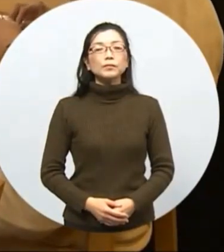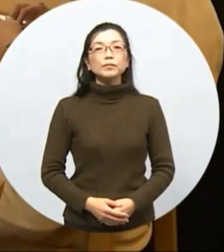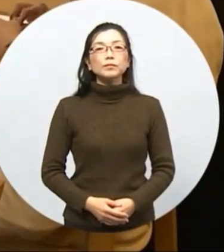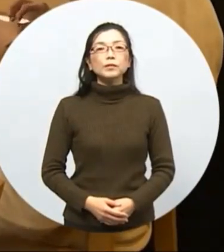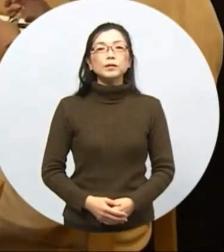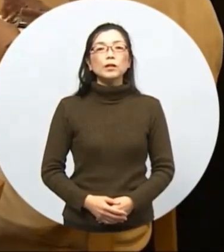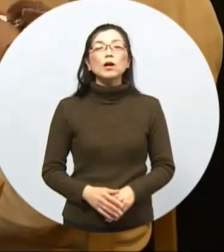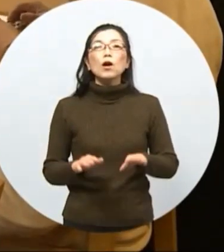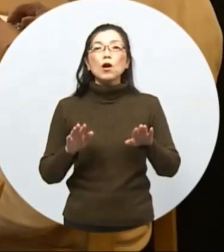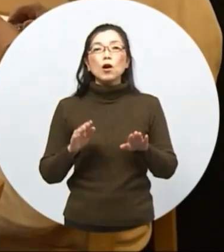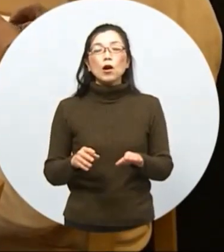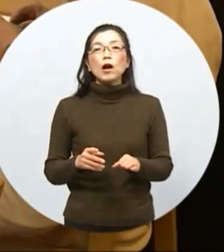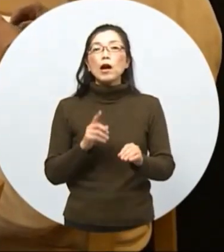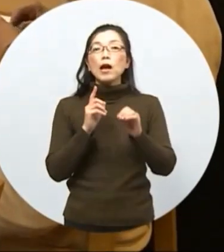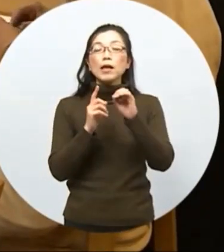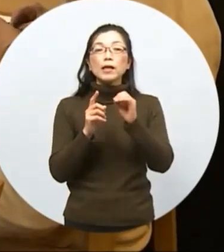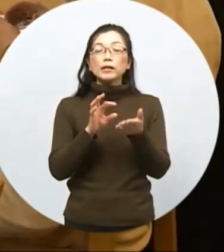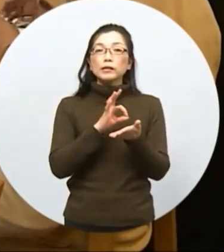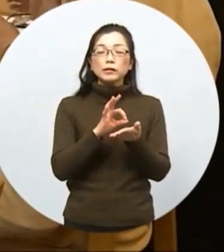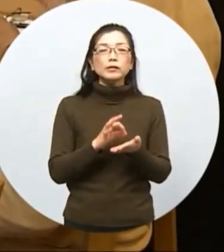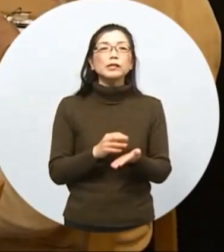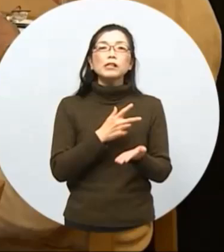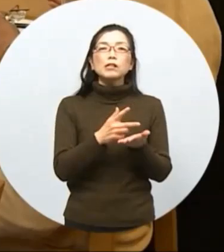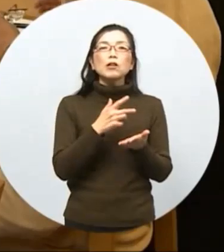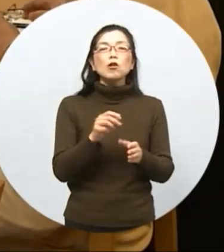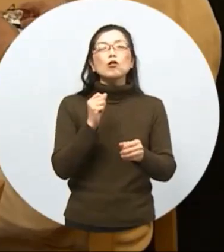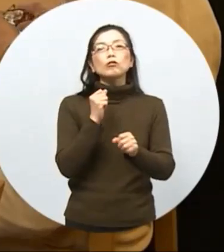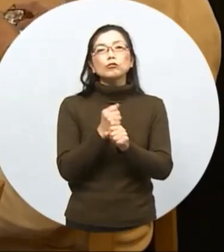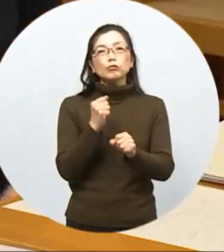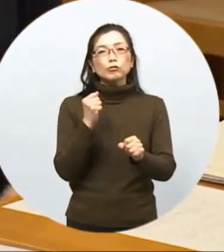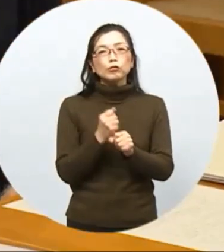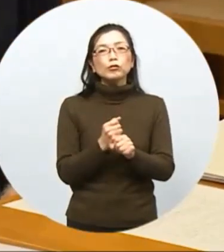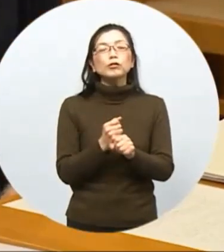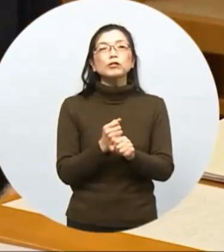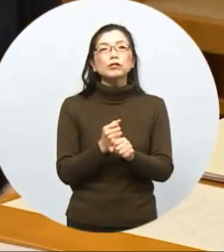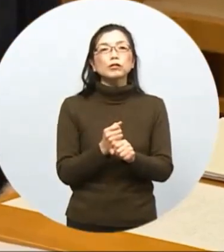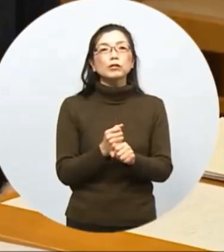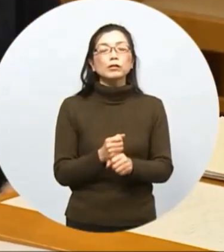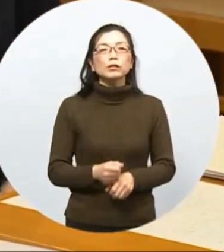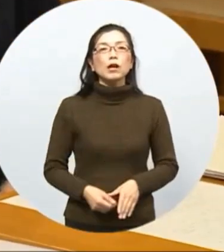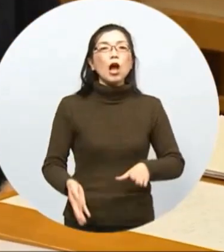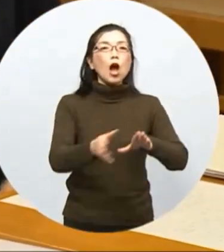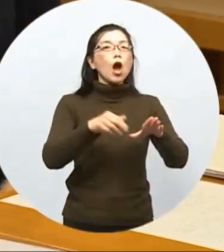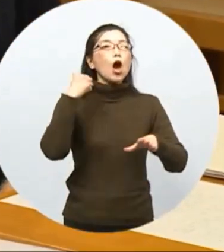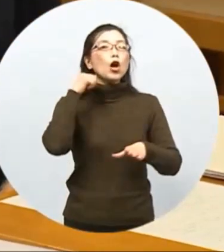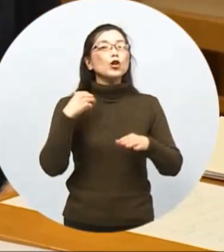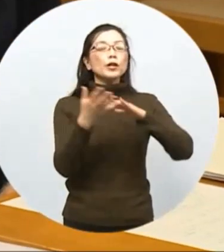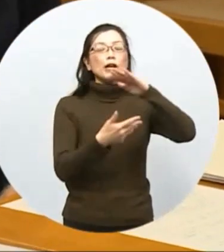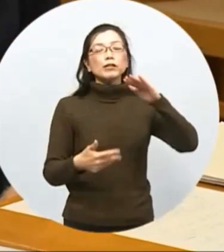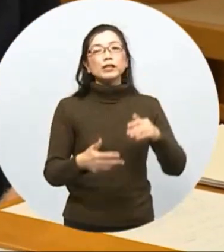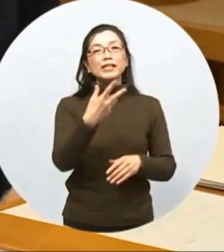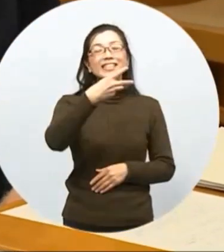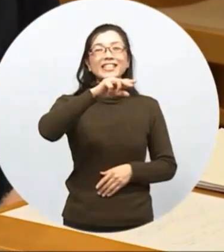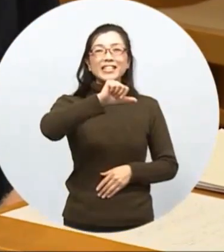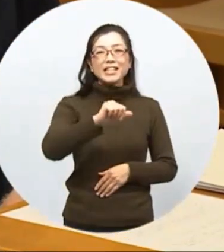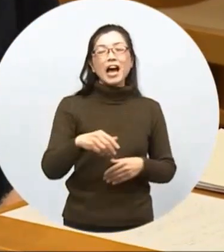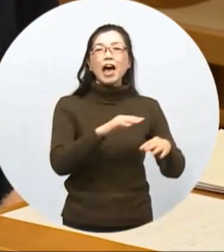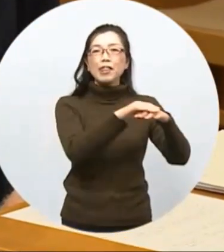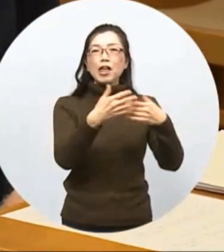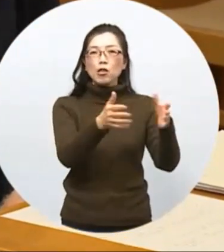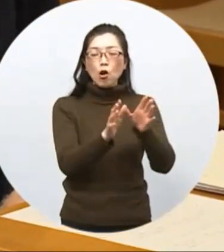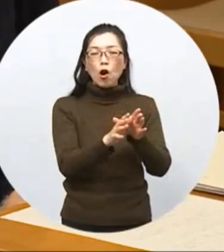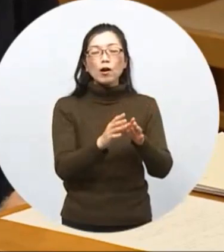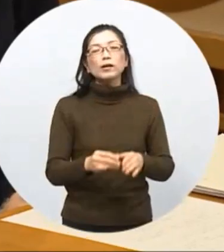この郷土資料デジタルライブラリーを作り上げている湘南藤沢シニアネットは、知識と技